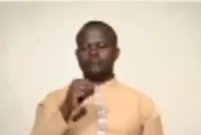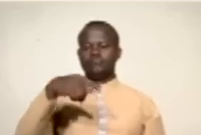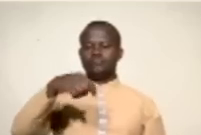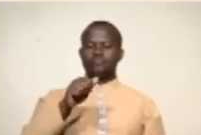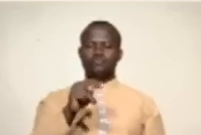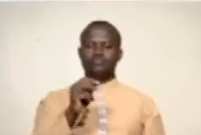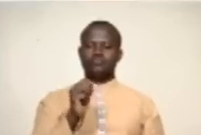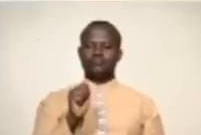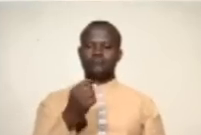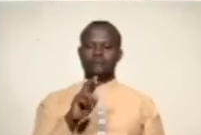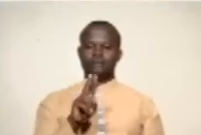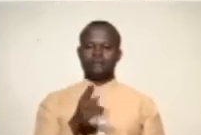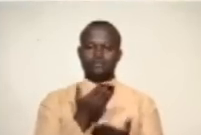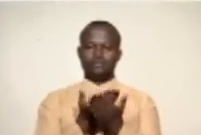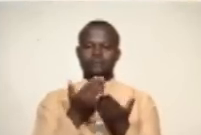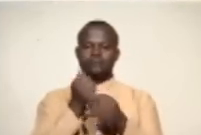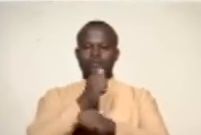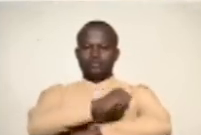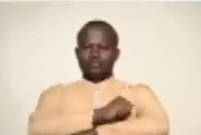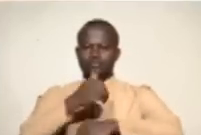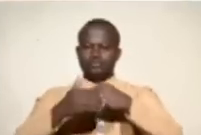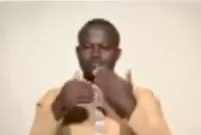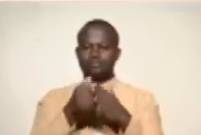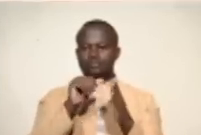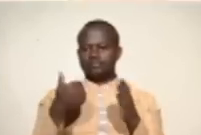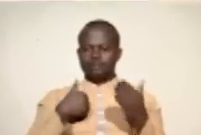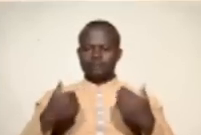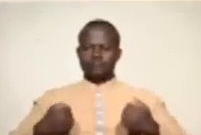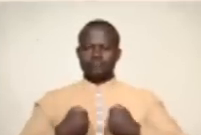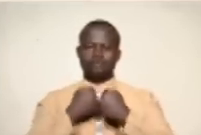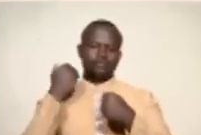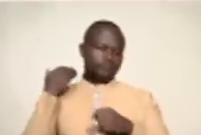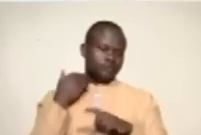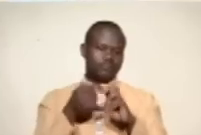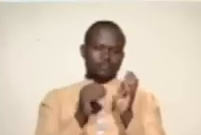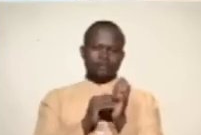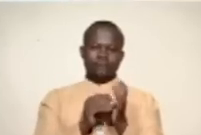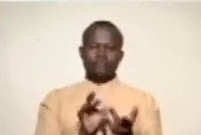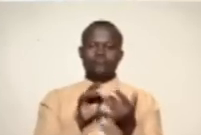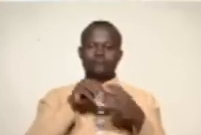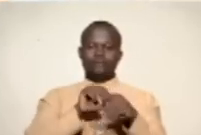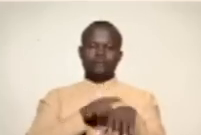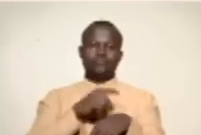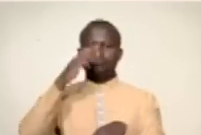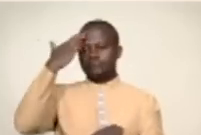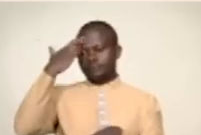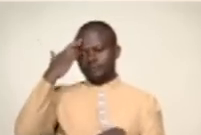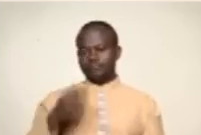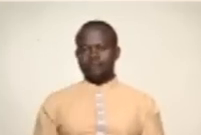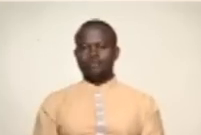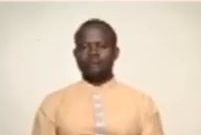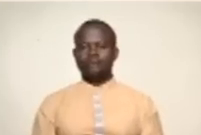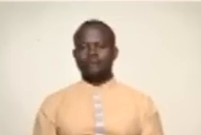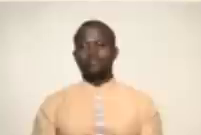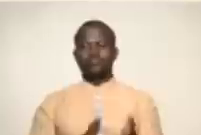Maguru Merad yasabye aba banyeshuri kuba hafi ya bagenzi babo bagizweho ingaruka na jenoside by'umwihariko muri ibi bihe byo kwibuka. Mpamya neza